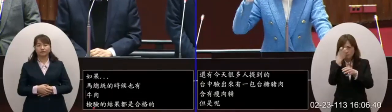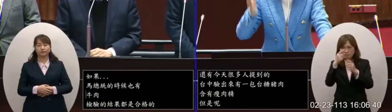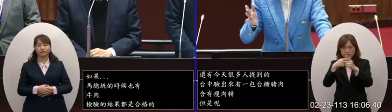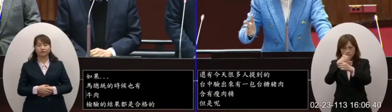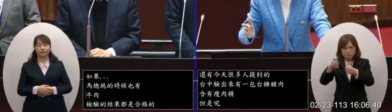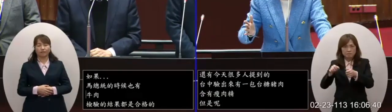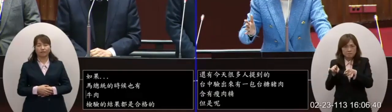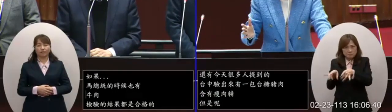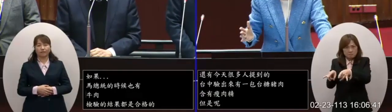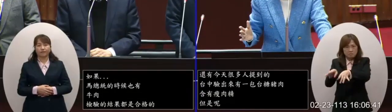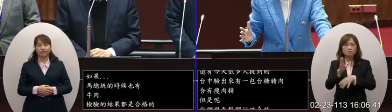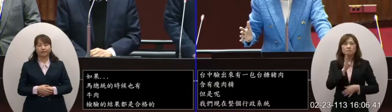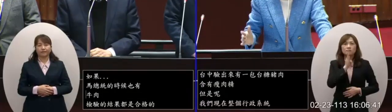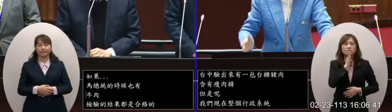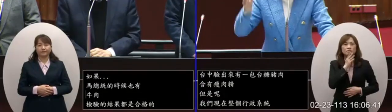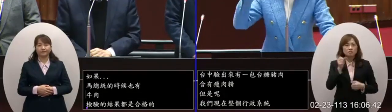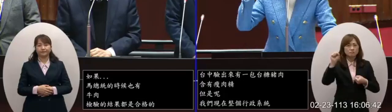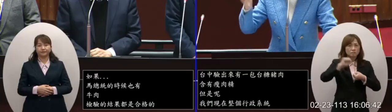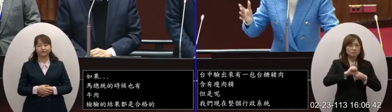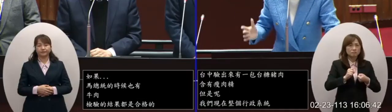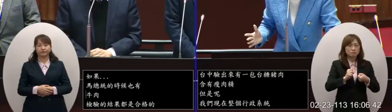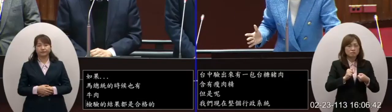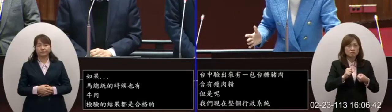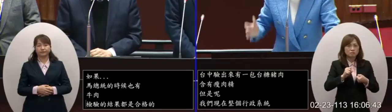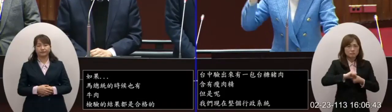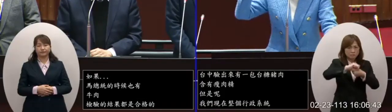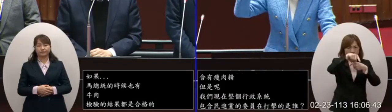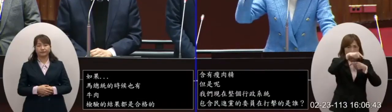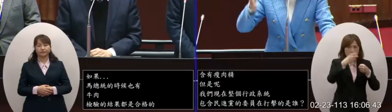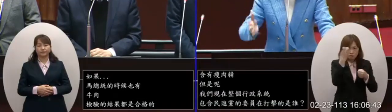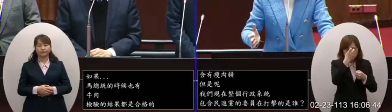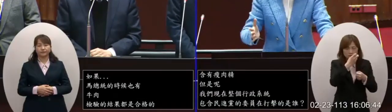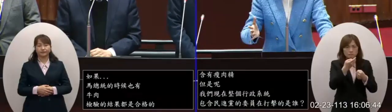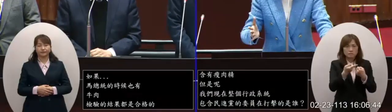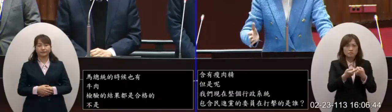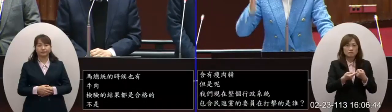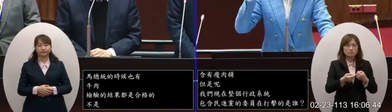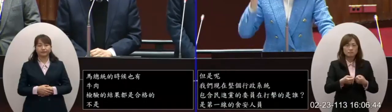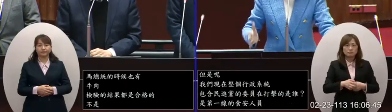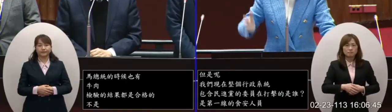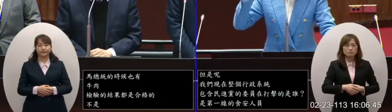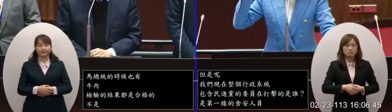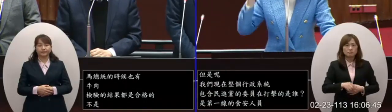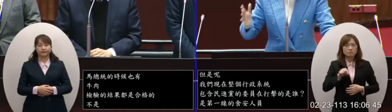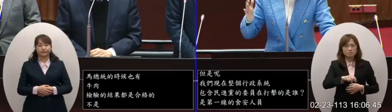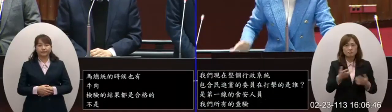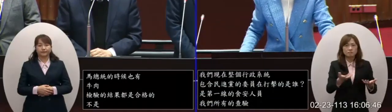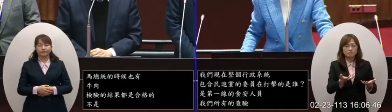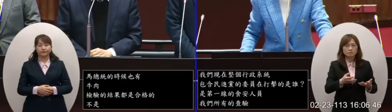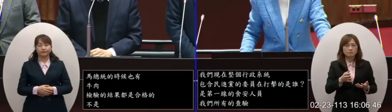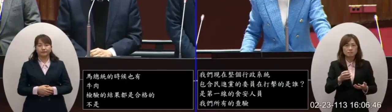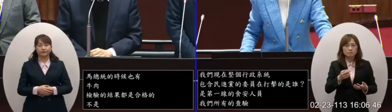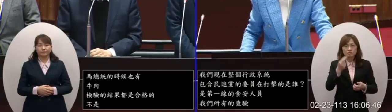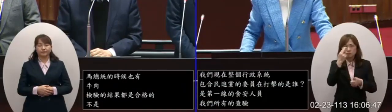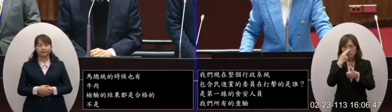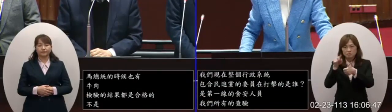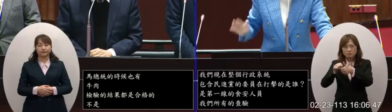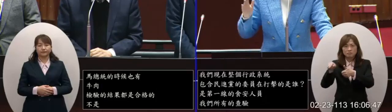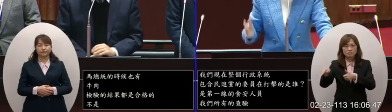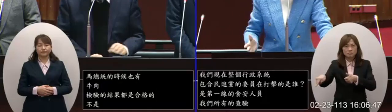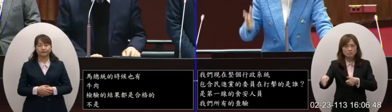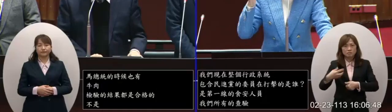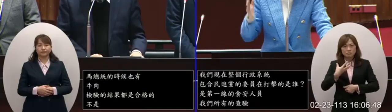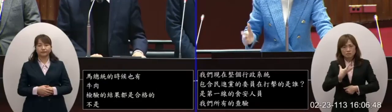验、加强查验，最需要是什么？是实案人员。结果这个事件为什么让实案人员委屈落